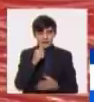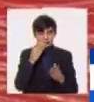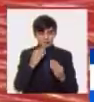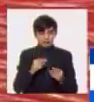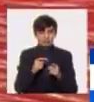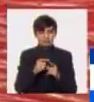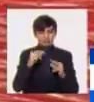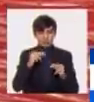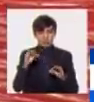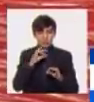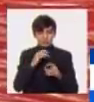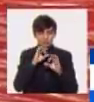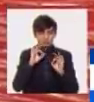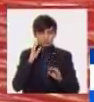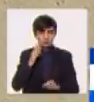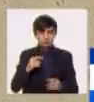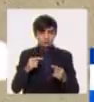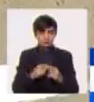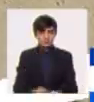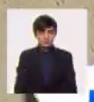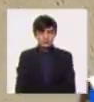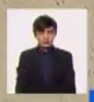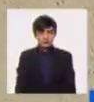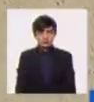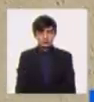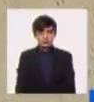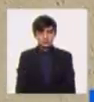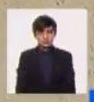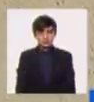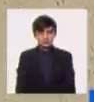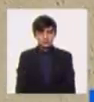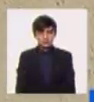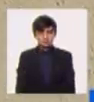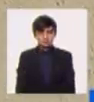осы тақырып толық қамтылатын болады. Ирина Советжан, Ренат Абулхаиров, Информбюро, Алматы.